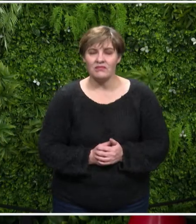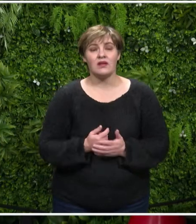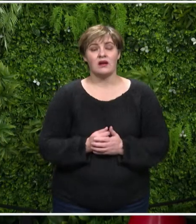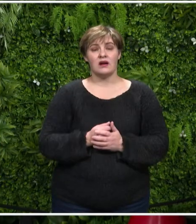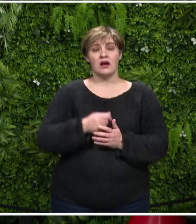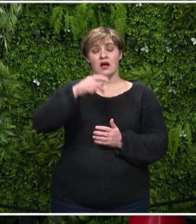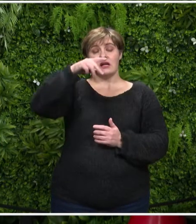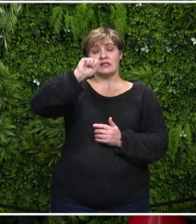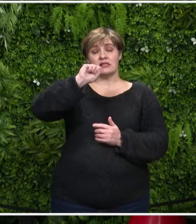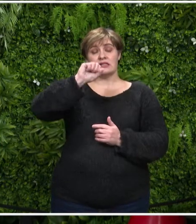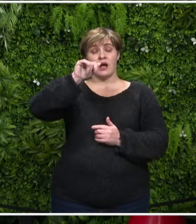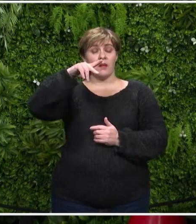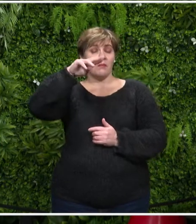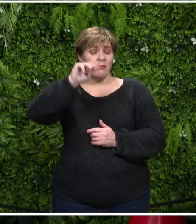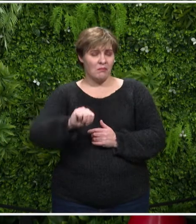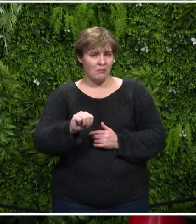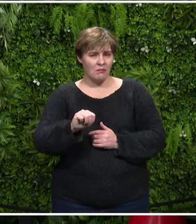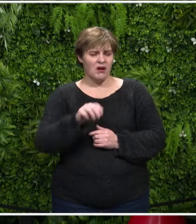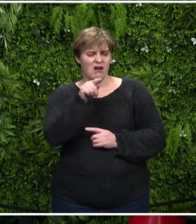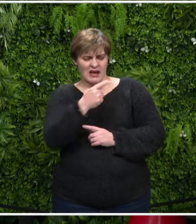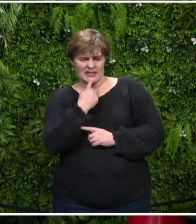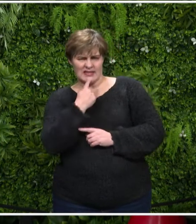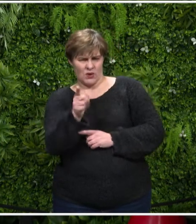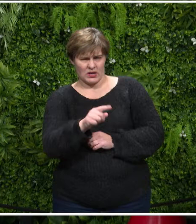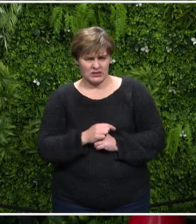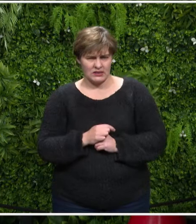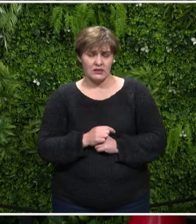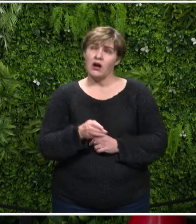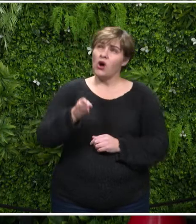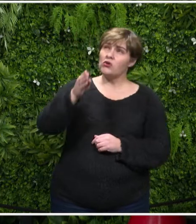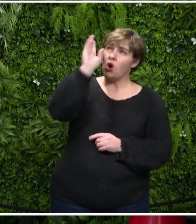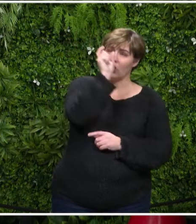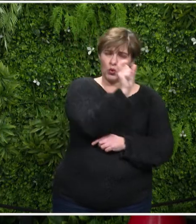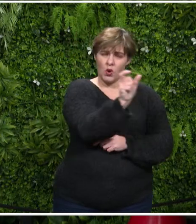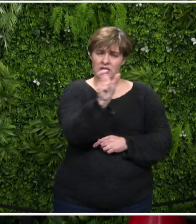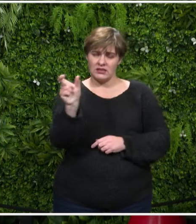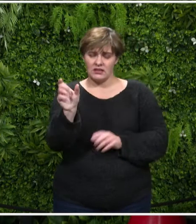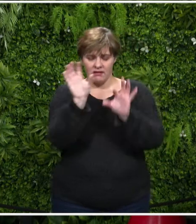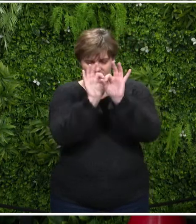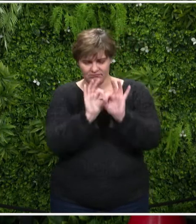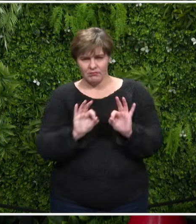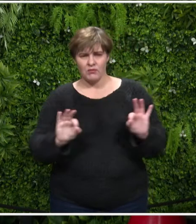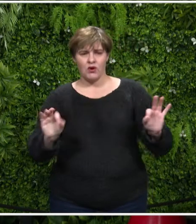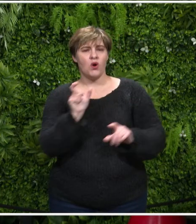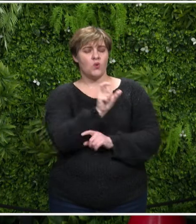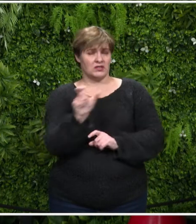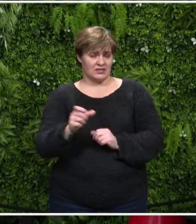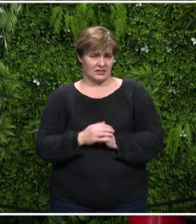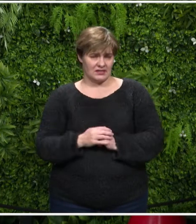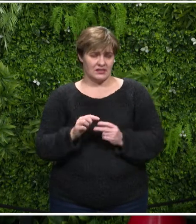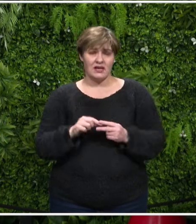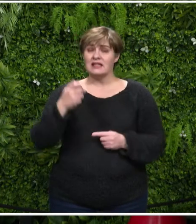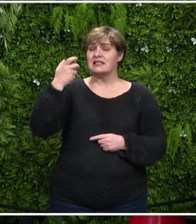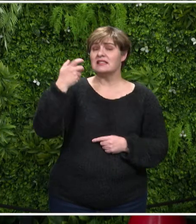In Psalm 12 vers 7 staan die volgende. Die woorde van die Here is rein woorde,